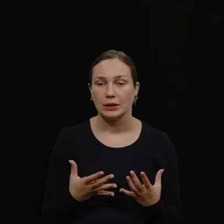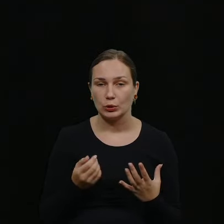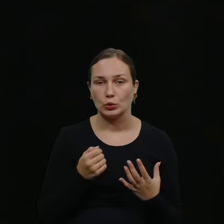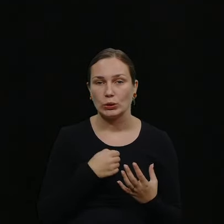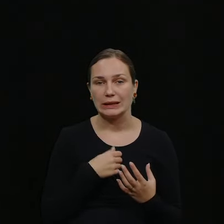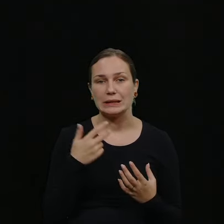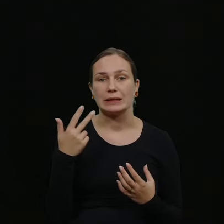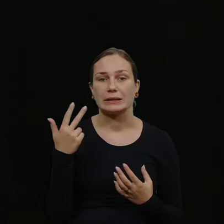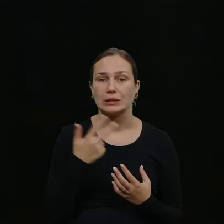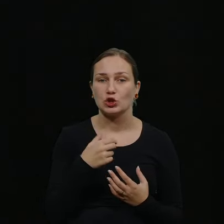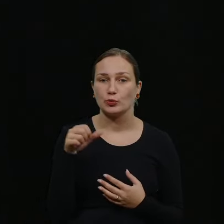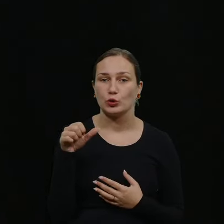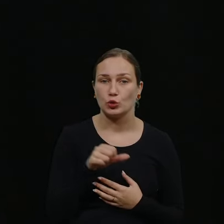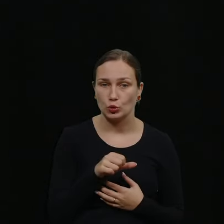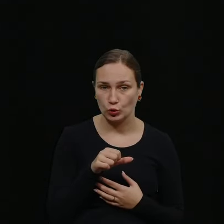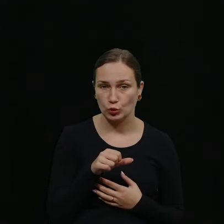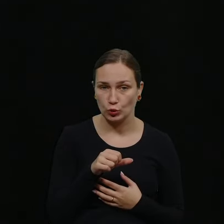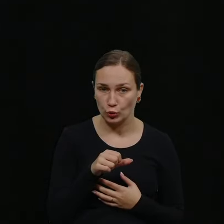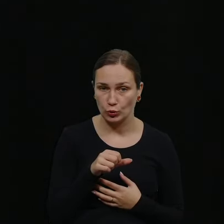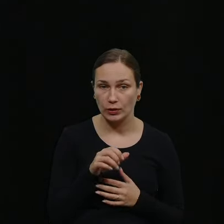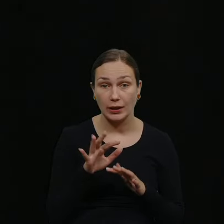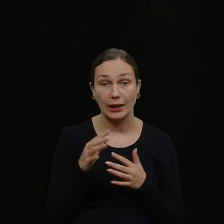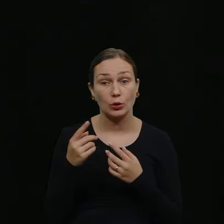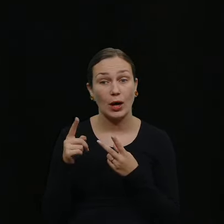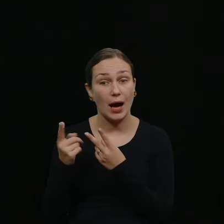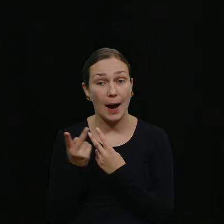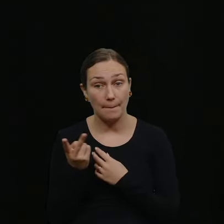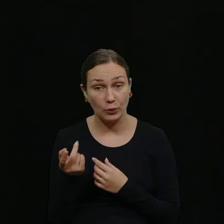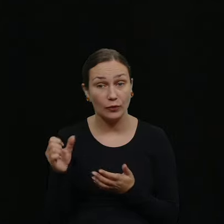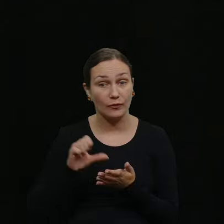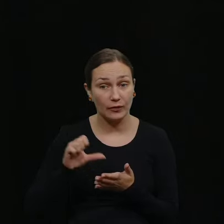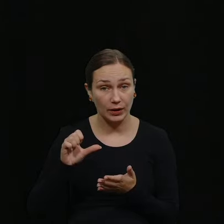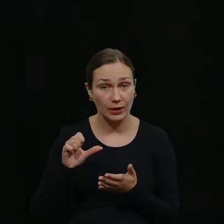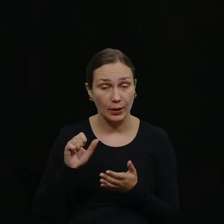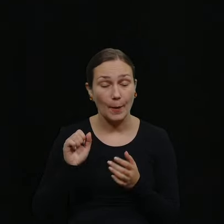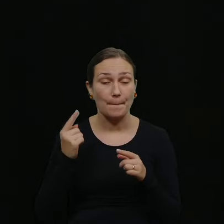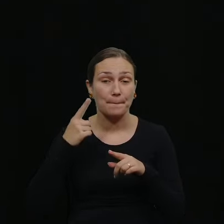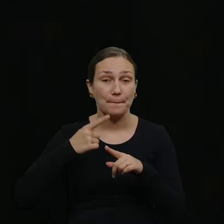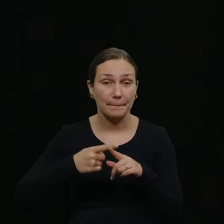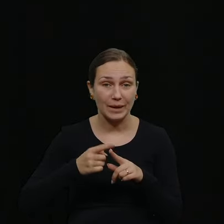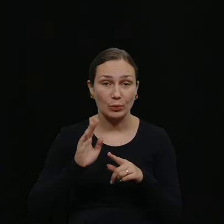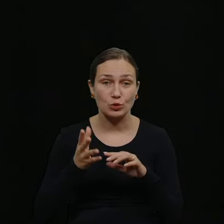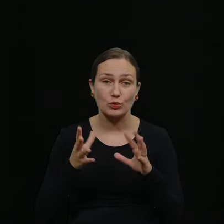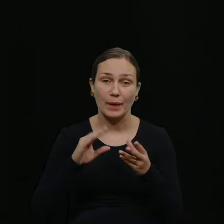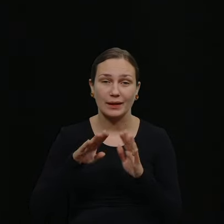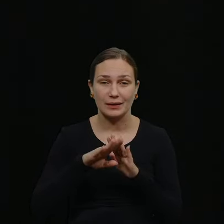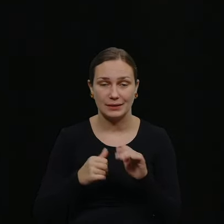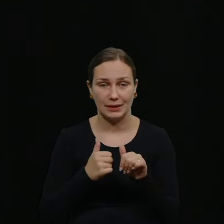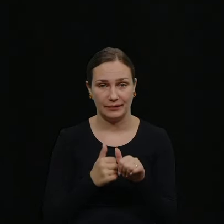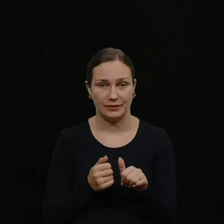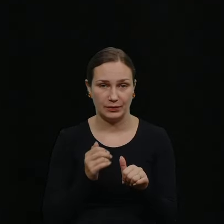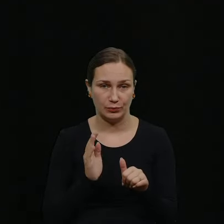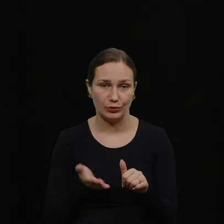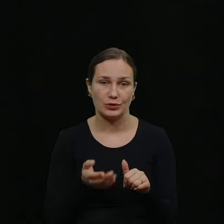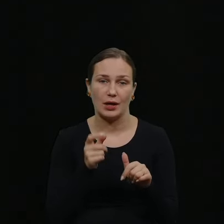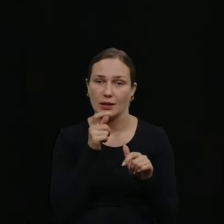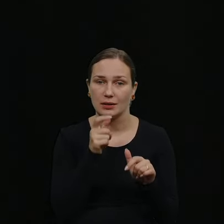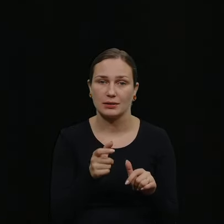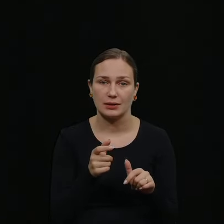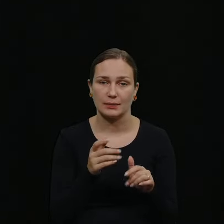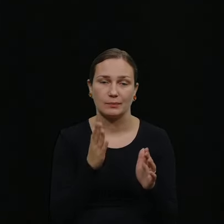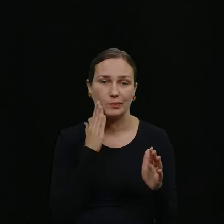turėsime 30 minučių. Dar jeigu būtų atėję abu kandidatai, būčiau pasakius, kad laikysimės bendros tvarkos, tiesiog atsakymus.